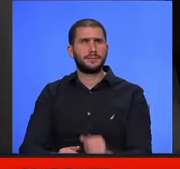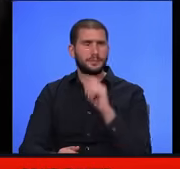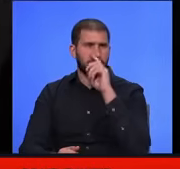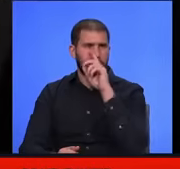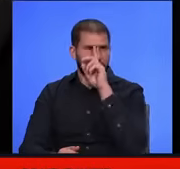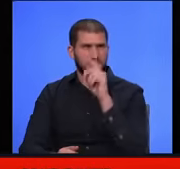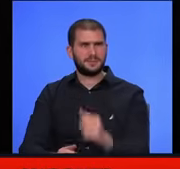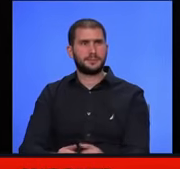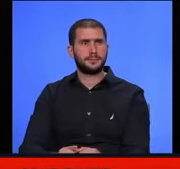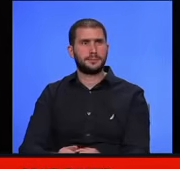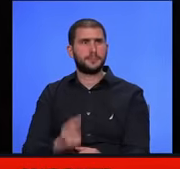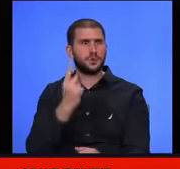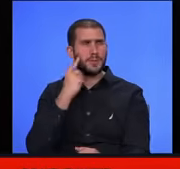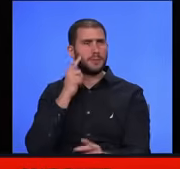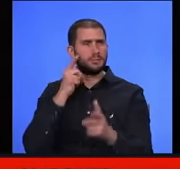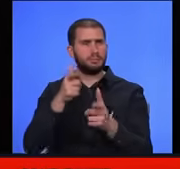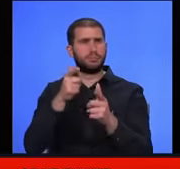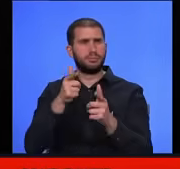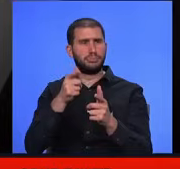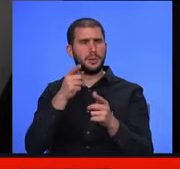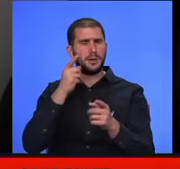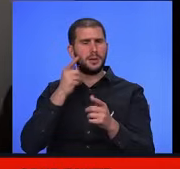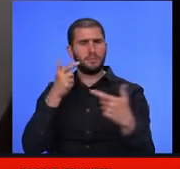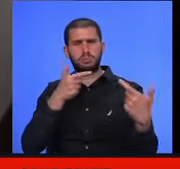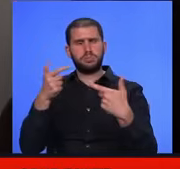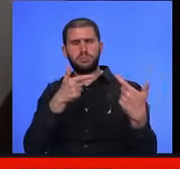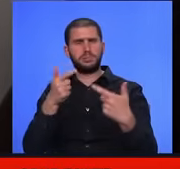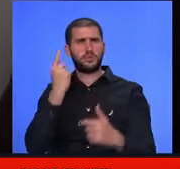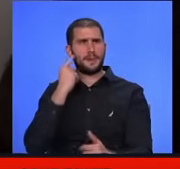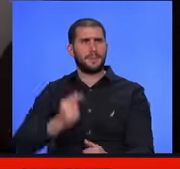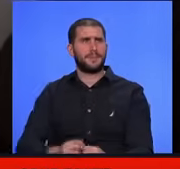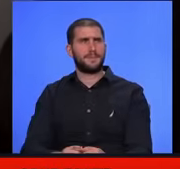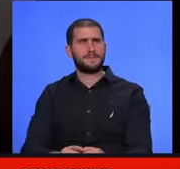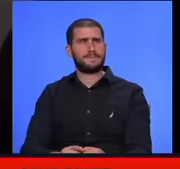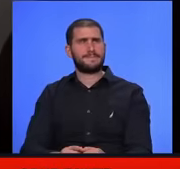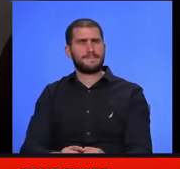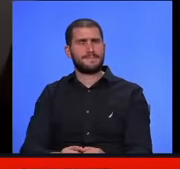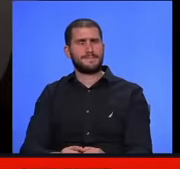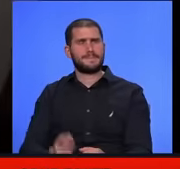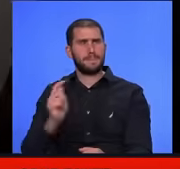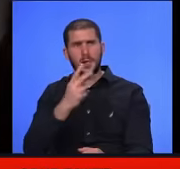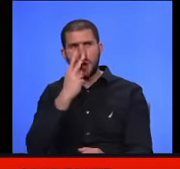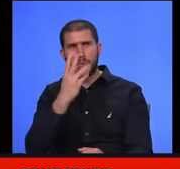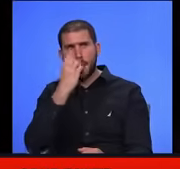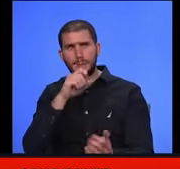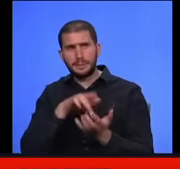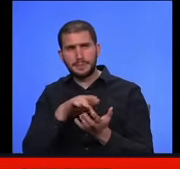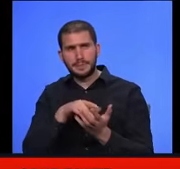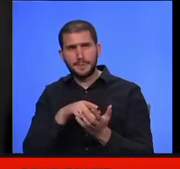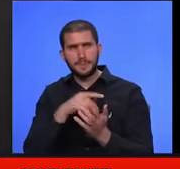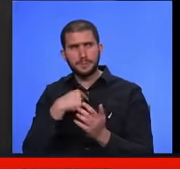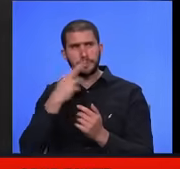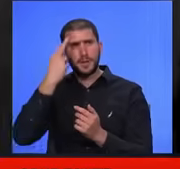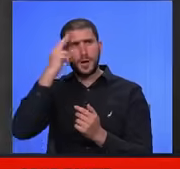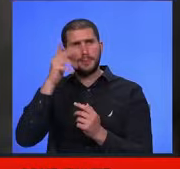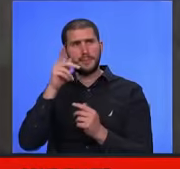ค่อยๆเปิดผมก็ได้ยินเสียงยิงกันตึ้งๆๆๆอยู่ในฮามาสอยู่ในฉันก็ความ